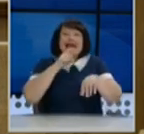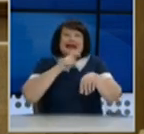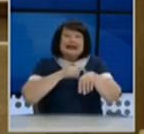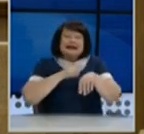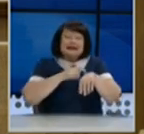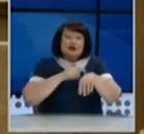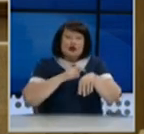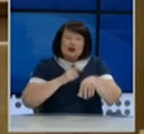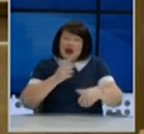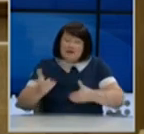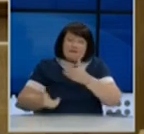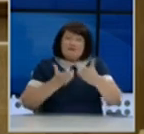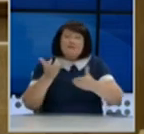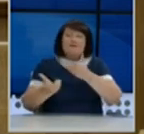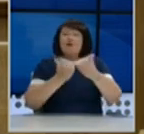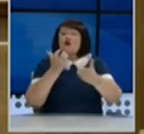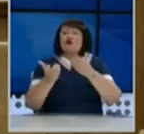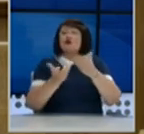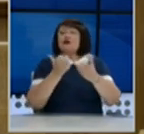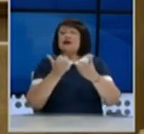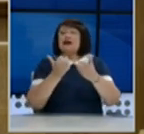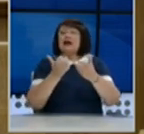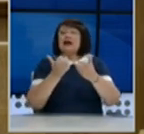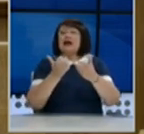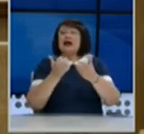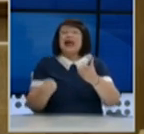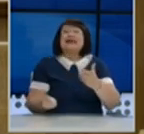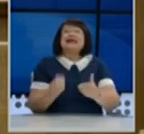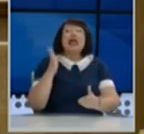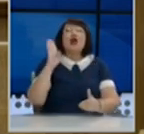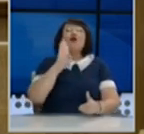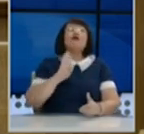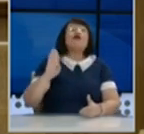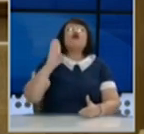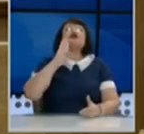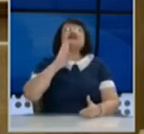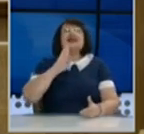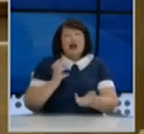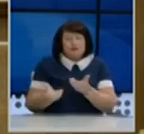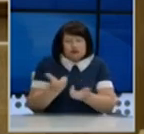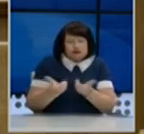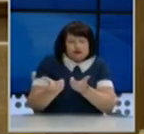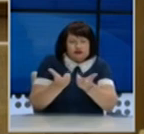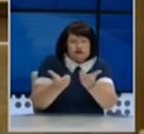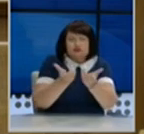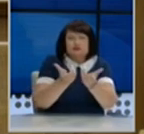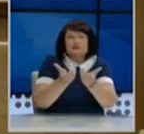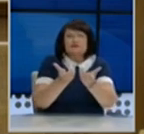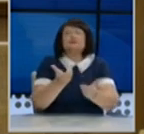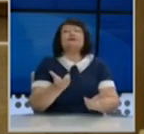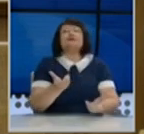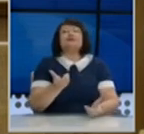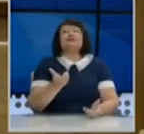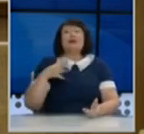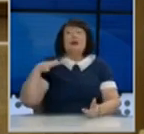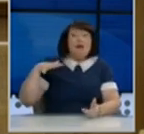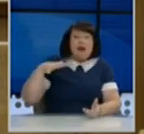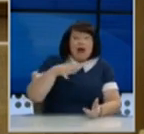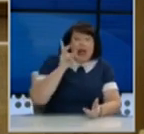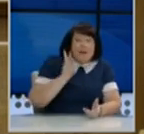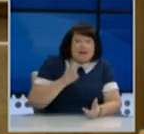φωτιά έμπαινε στο Νέο Βουτζά, απειλώντας κατοικίες, απειλώντας